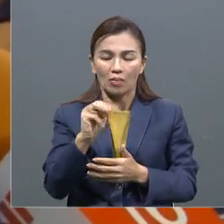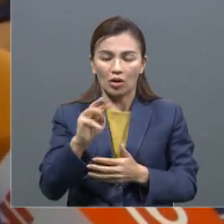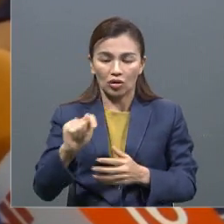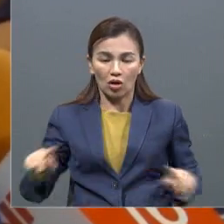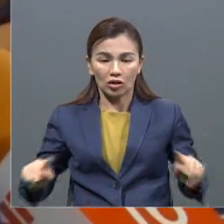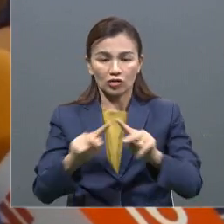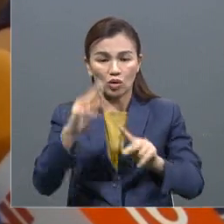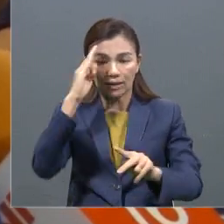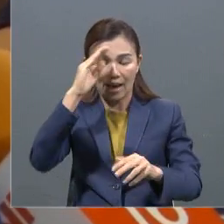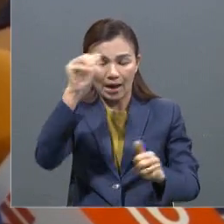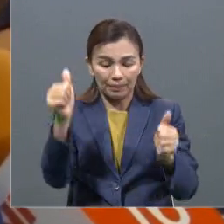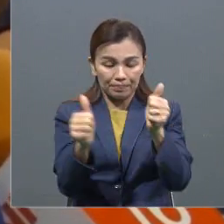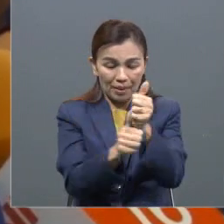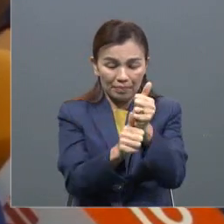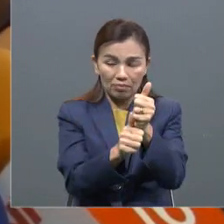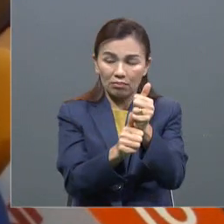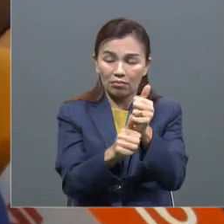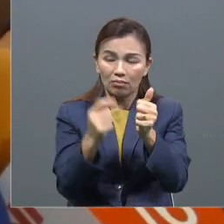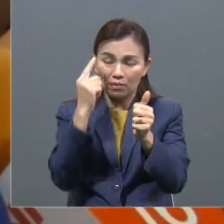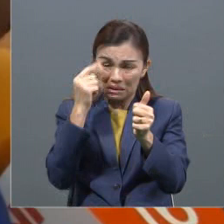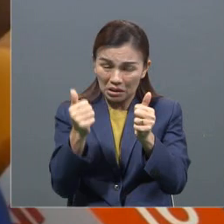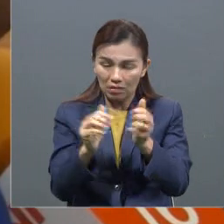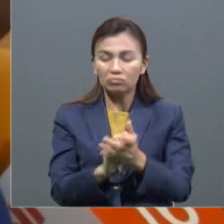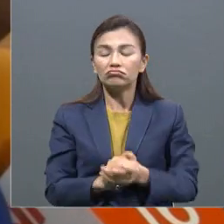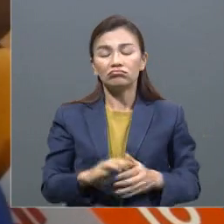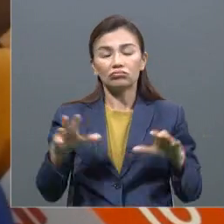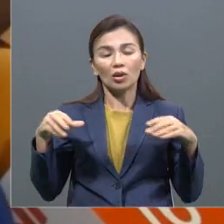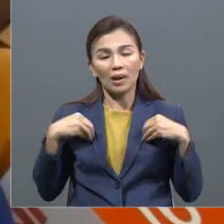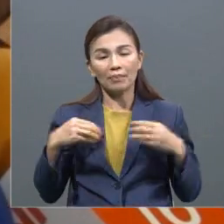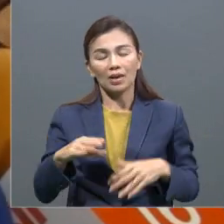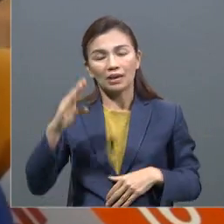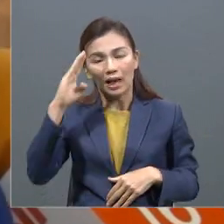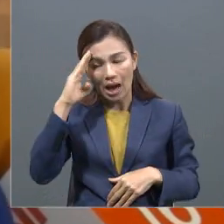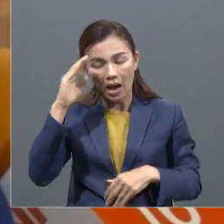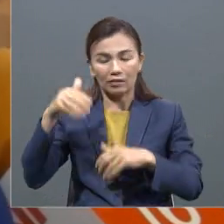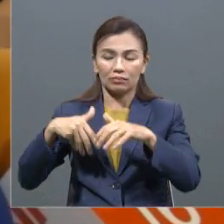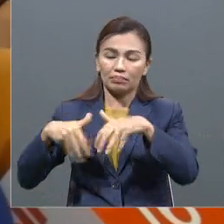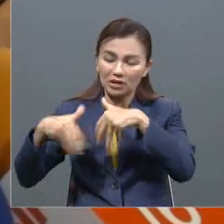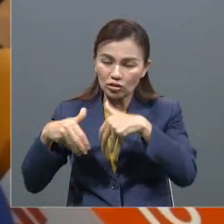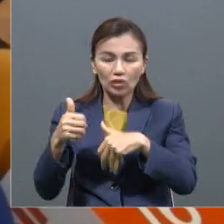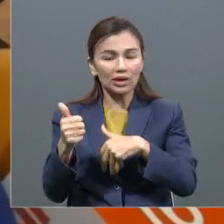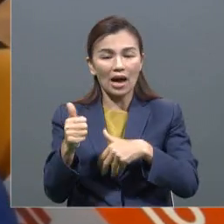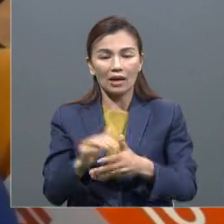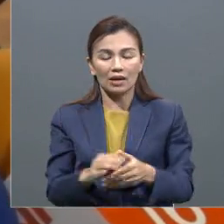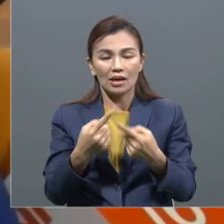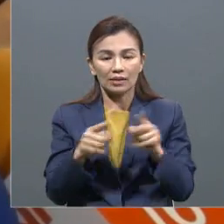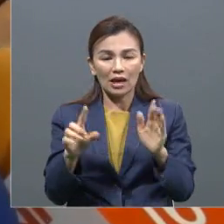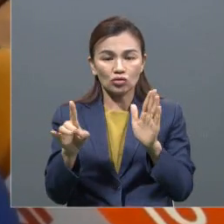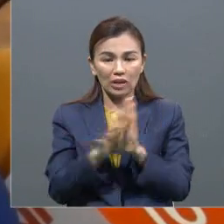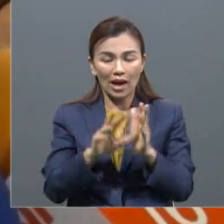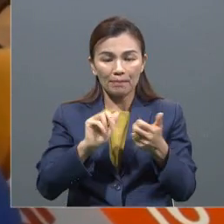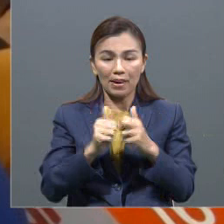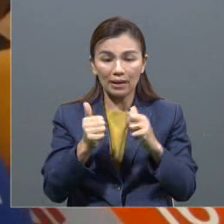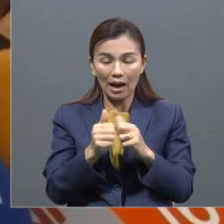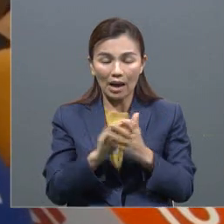าโหมเนี่ยท่านเห็นด้วยไหมท่านบอกว่าเออก็เห็นด้วยนะจะเป็นทหารจะเป็นพลเรือนก็ได้แต่สุดท้ายถ้ามันมีข้อจำกัดเรื่องโควต้า